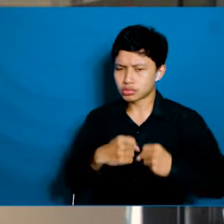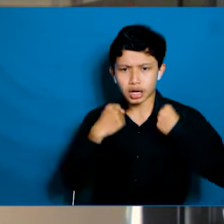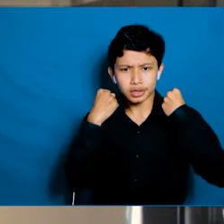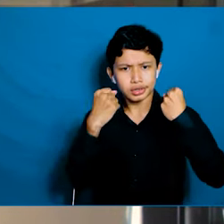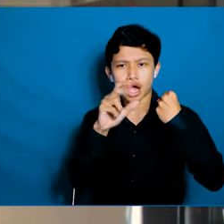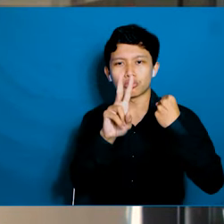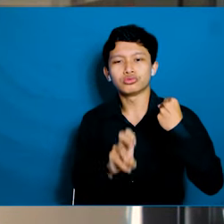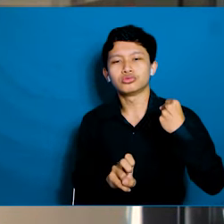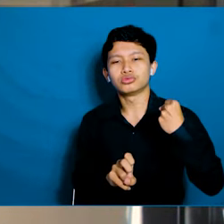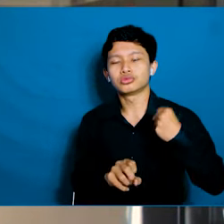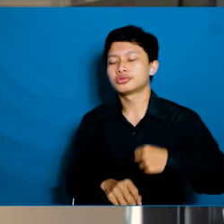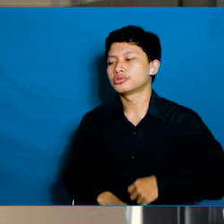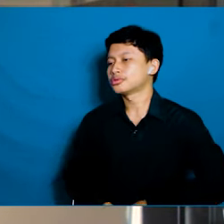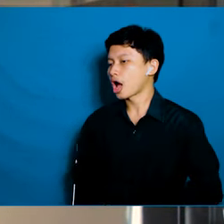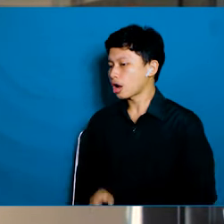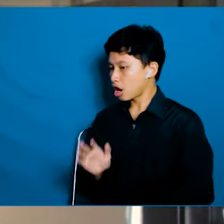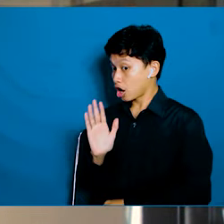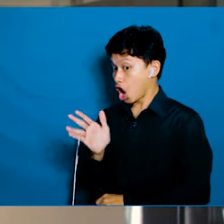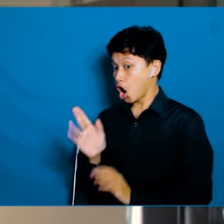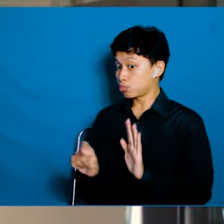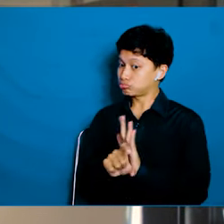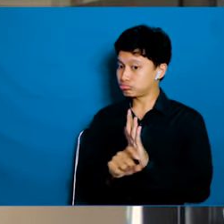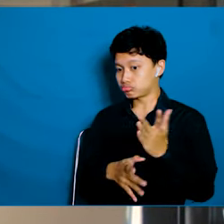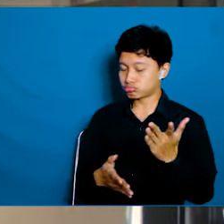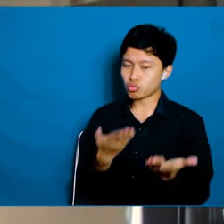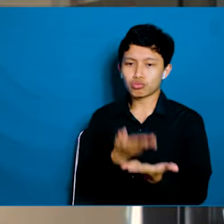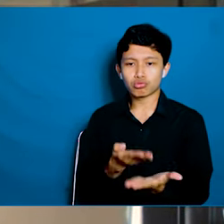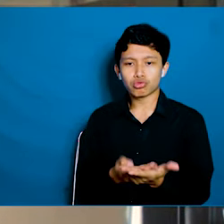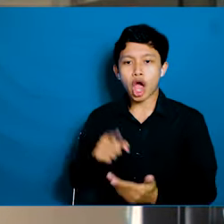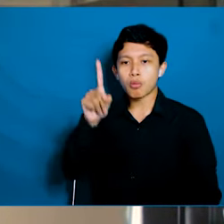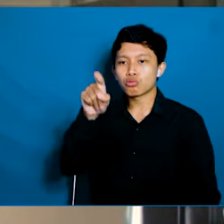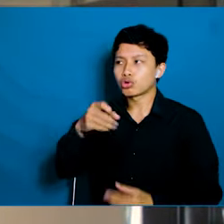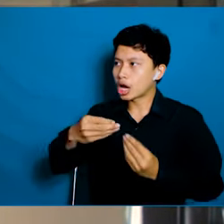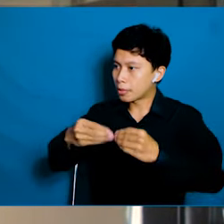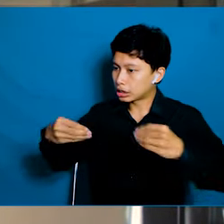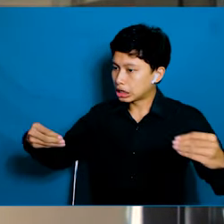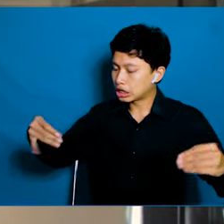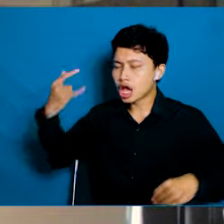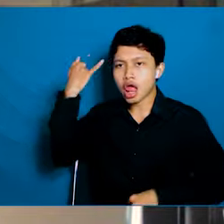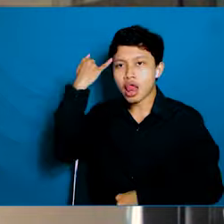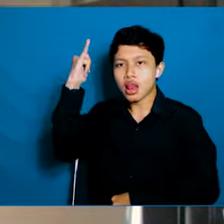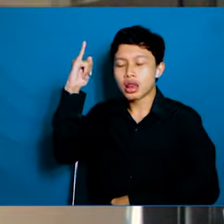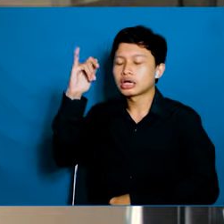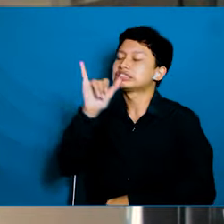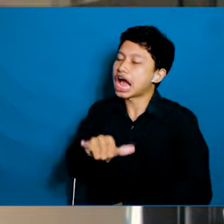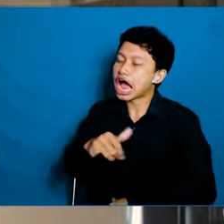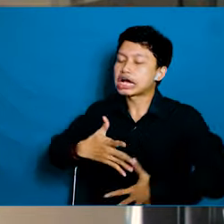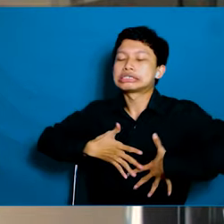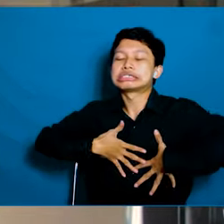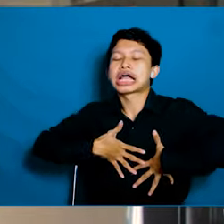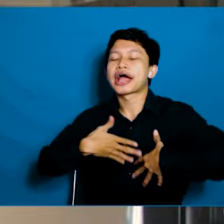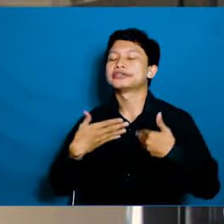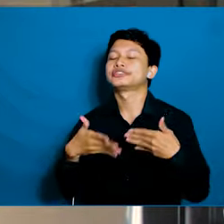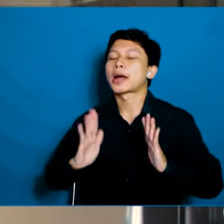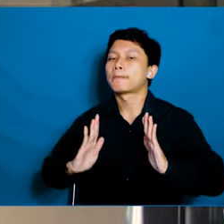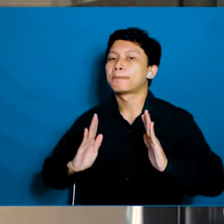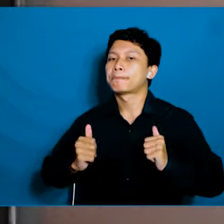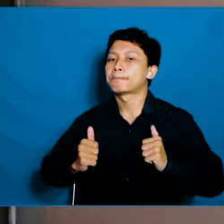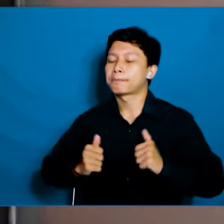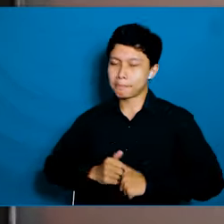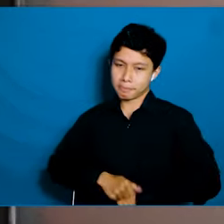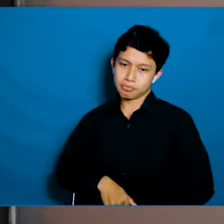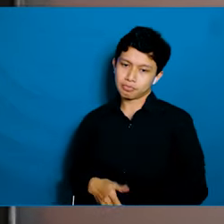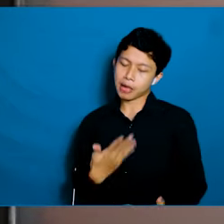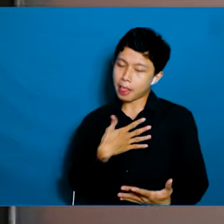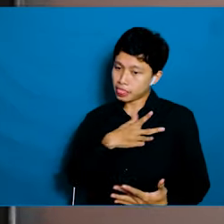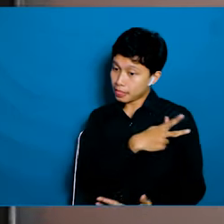maju ke depan. Ya, oke. Okay, okay. Kalaupun misalnya membutuhkan apa namanya materi, pengetahuan yang kita sebetulnya siap semua untuk memberikan itu kepada mereka.